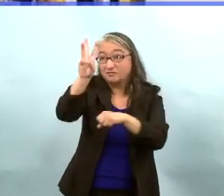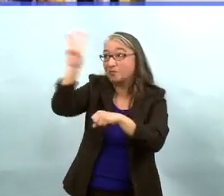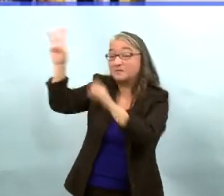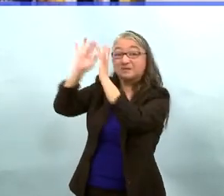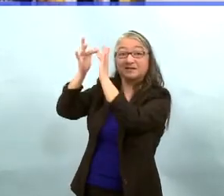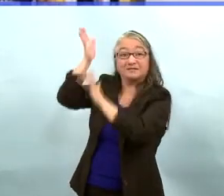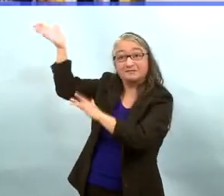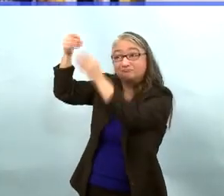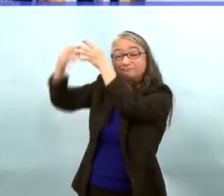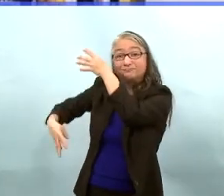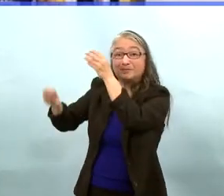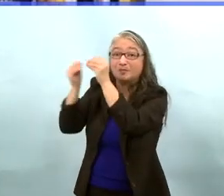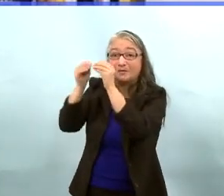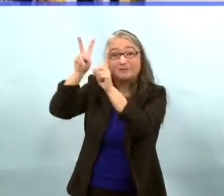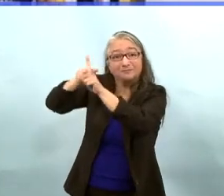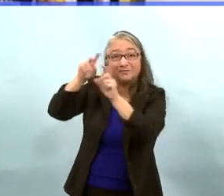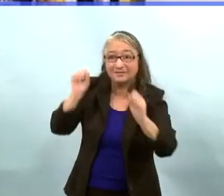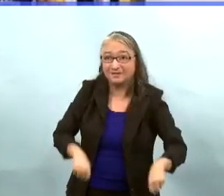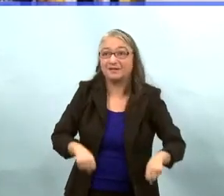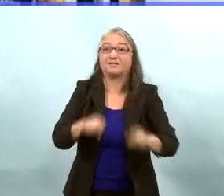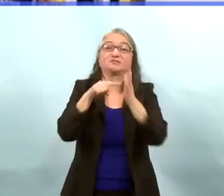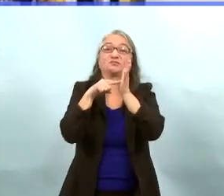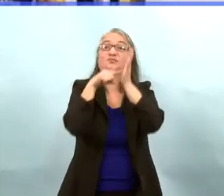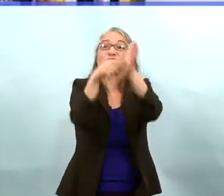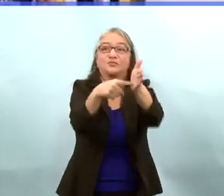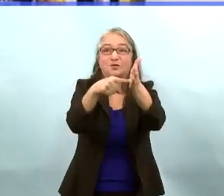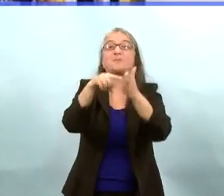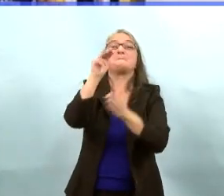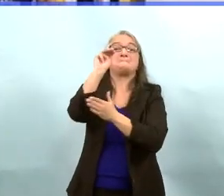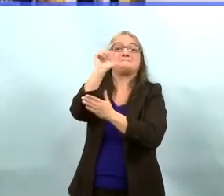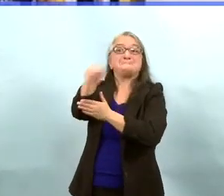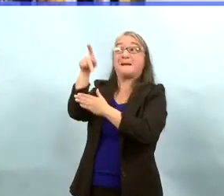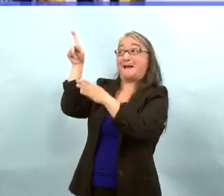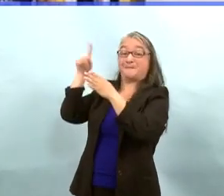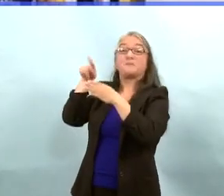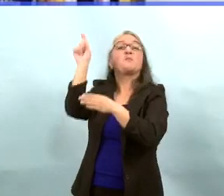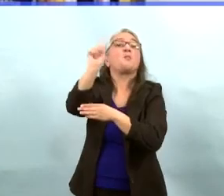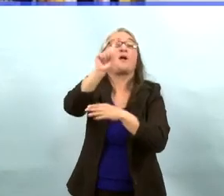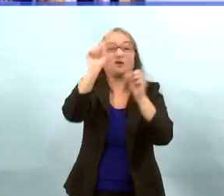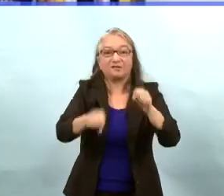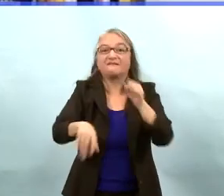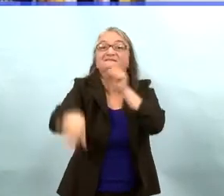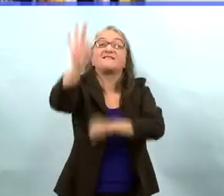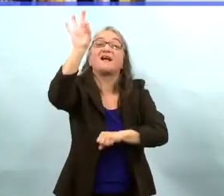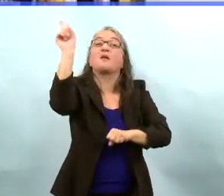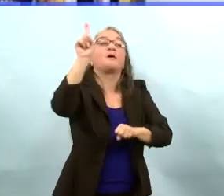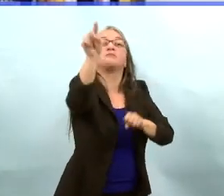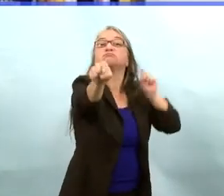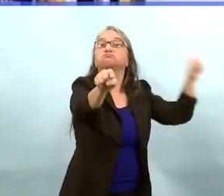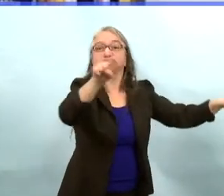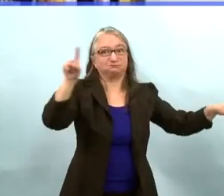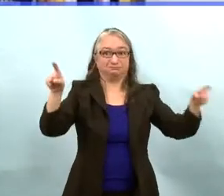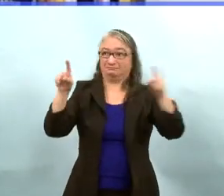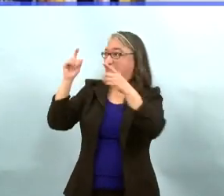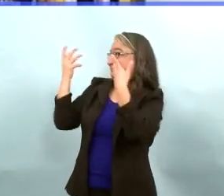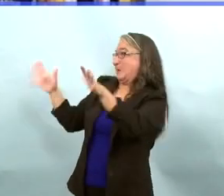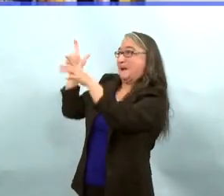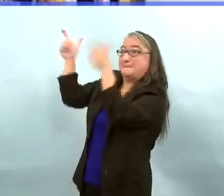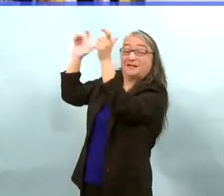dire dans quelle pharmacie vous pourrez avoir le vaccin ou dans quelle clinique. Parce qu'il y a beaucoup de gens qui en fait attendent ces renseignements et franchement, c'est